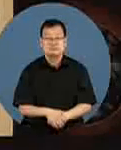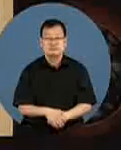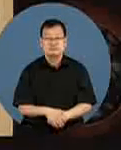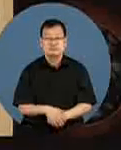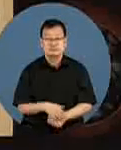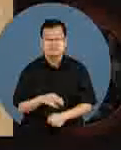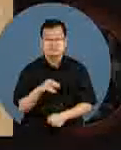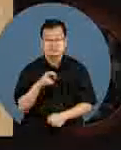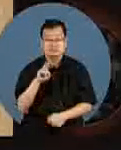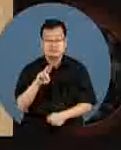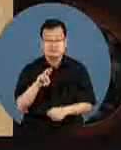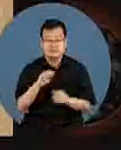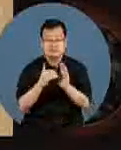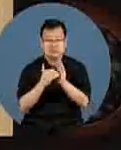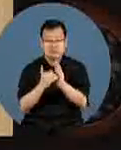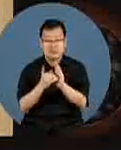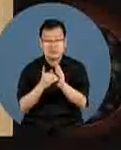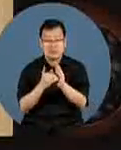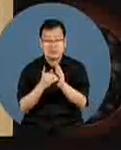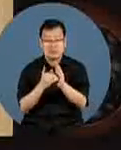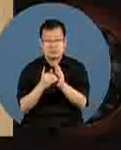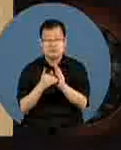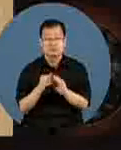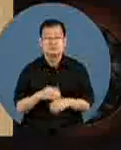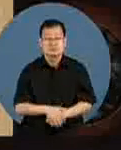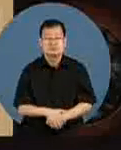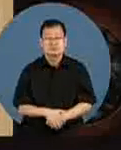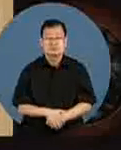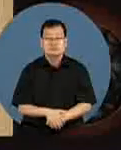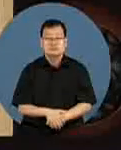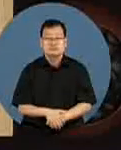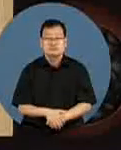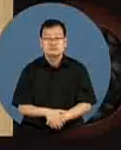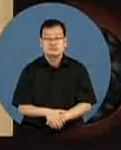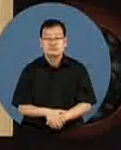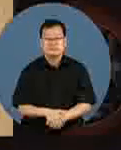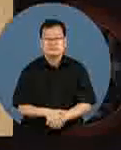찔러서 맞고 아래다 붙일 것 같습니다.